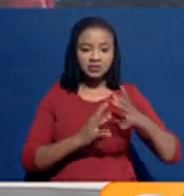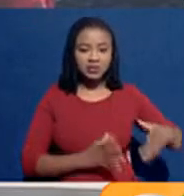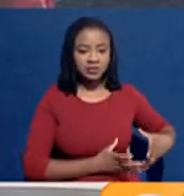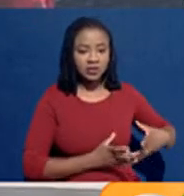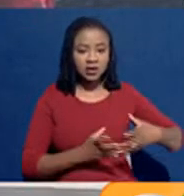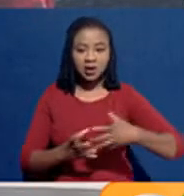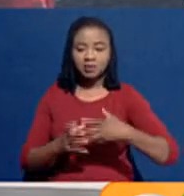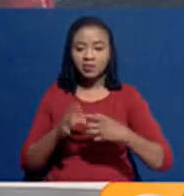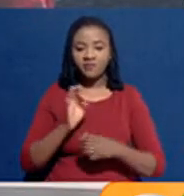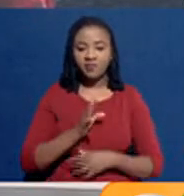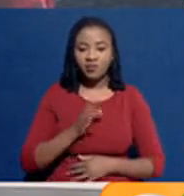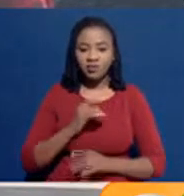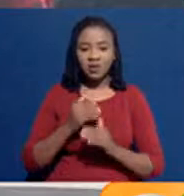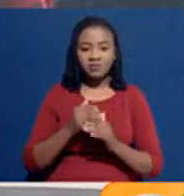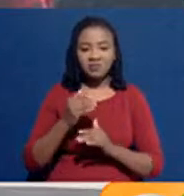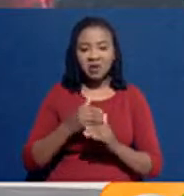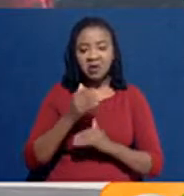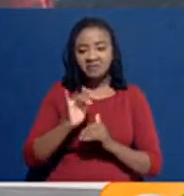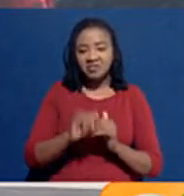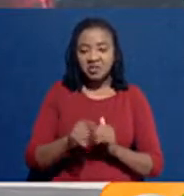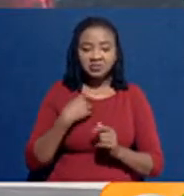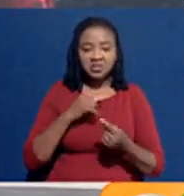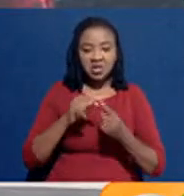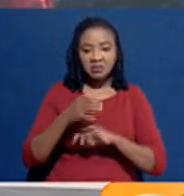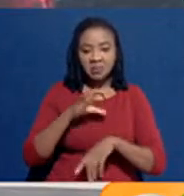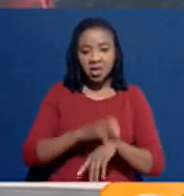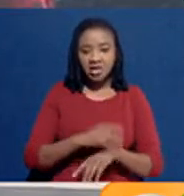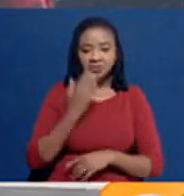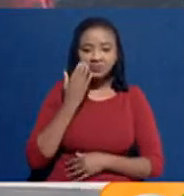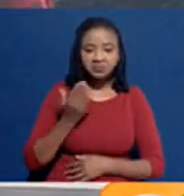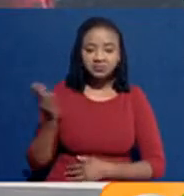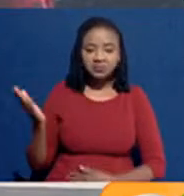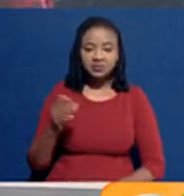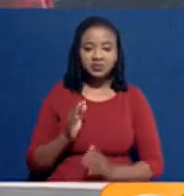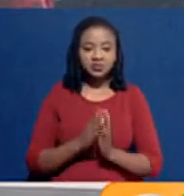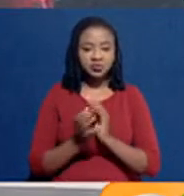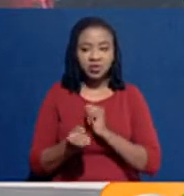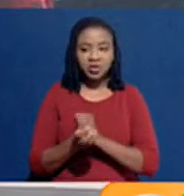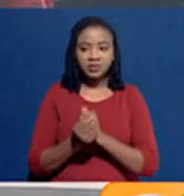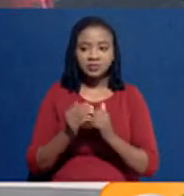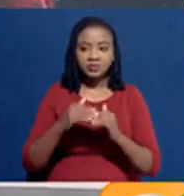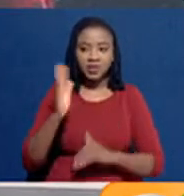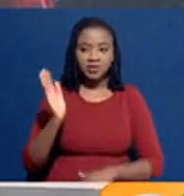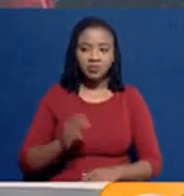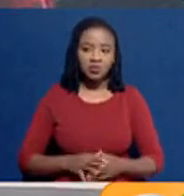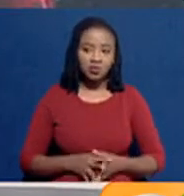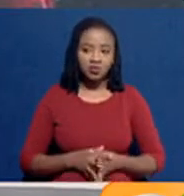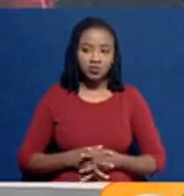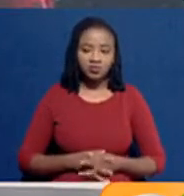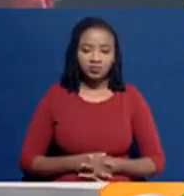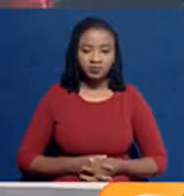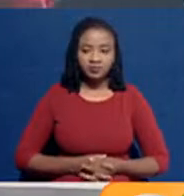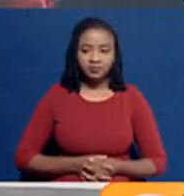kadhaa kabla ya kujeruhiwa. Tupate maelezo zaidi kutoka kwake Luqman Mahmud na atatueleza.